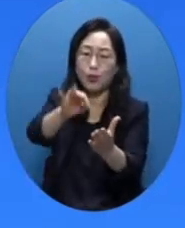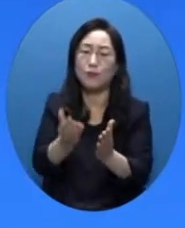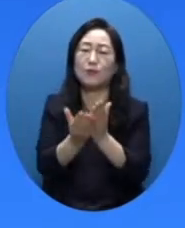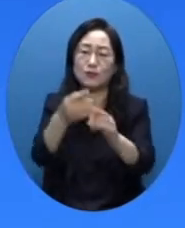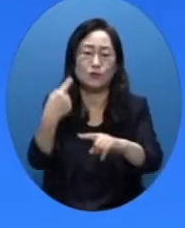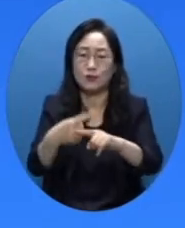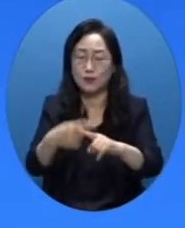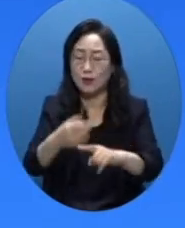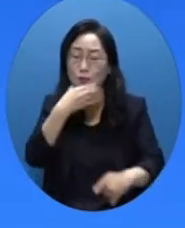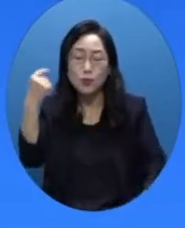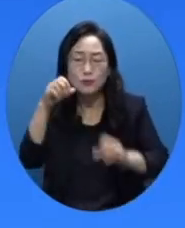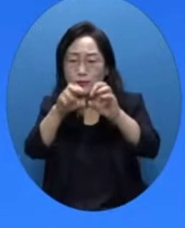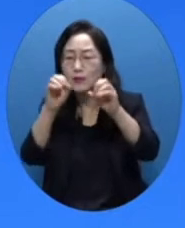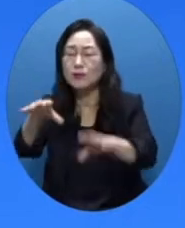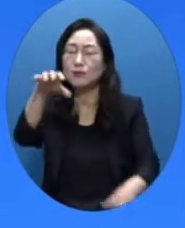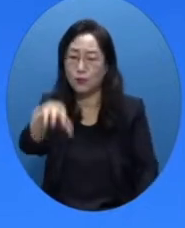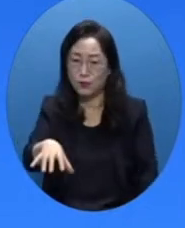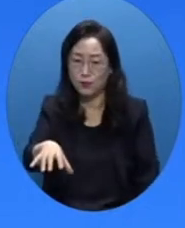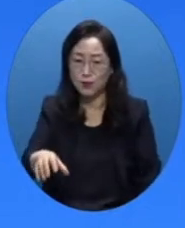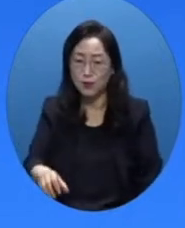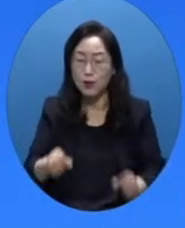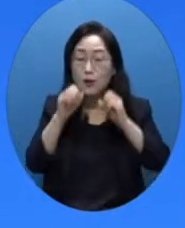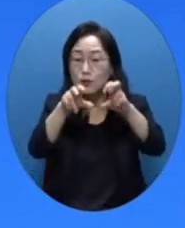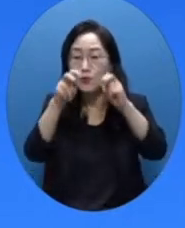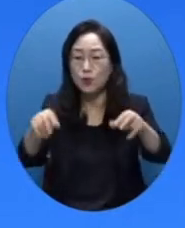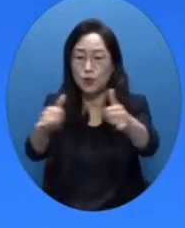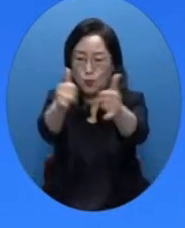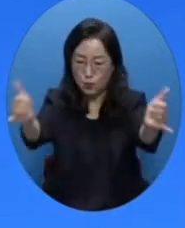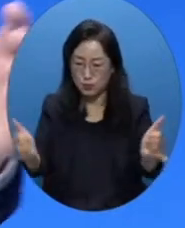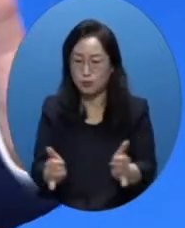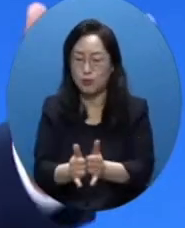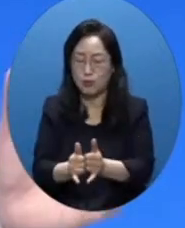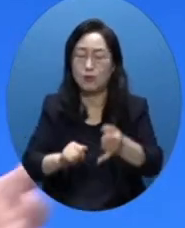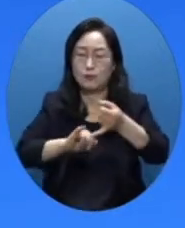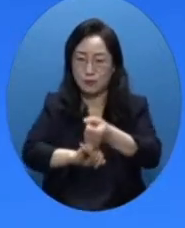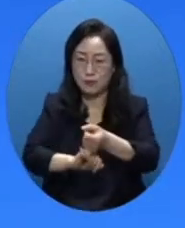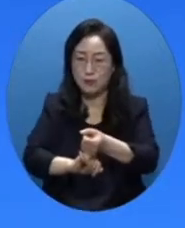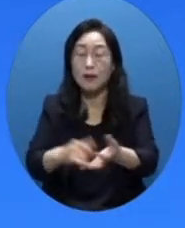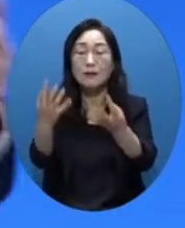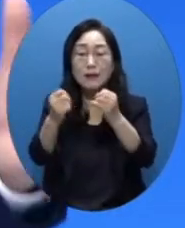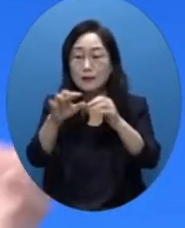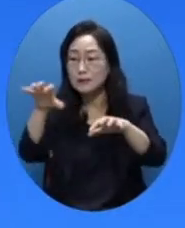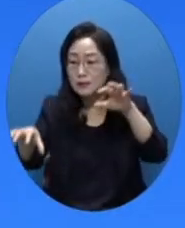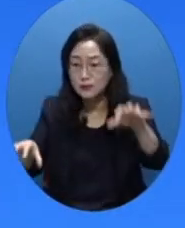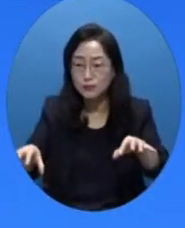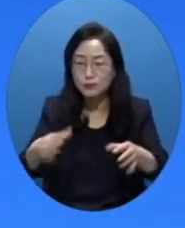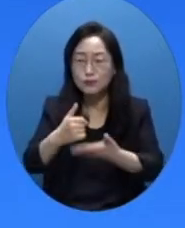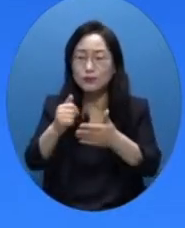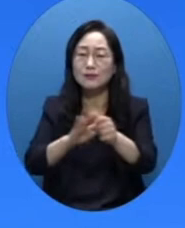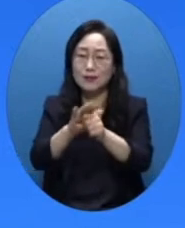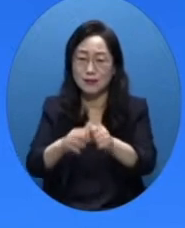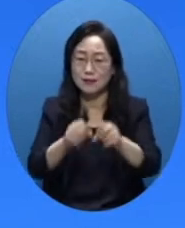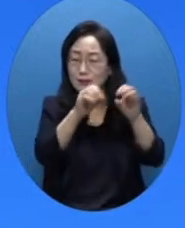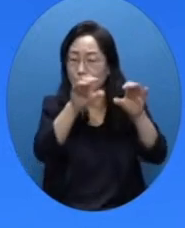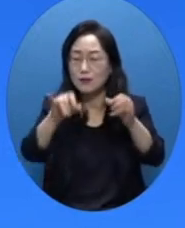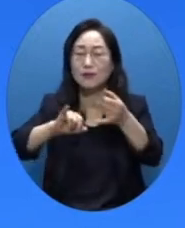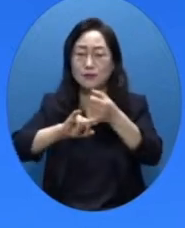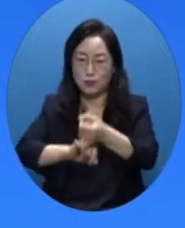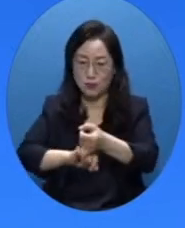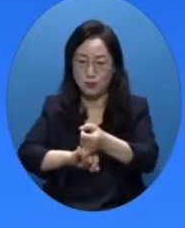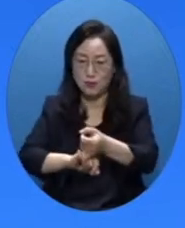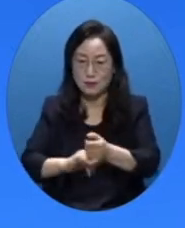것입니다. 선교 공동체가 되어야 되는 것입니다. 그리고 많은 이웃에게 주의 사랑을 전하는 힘써